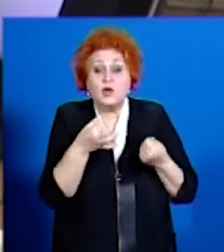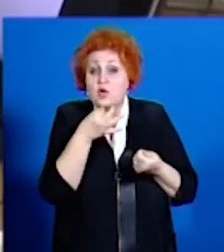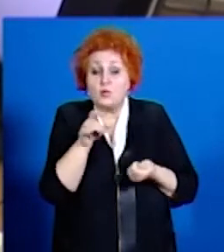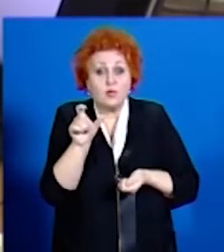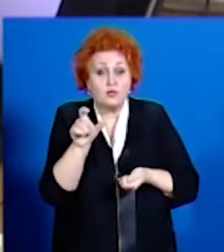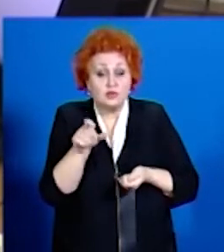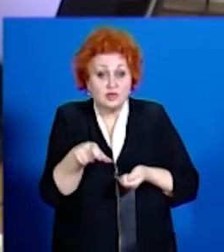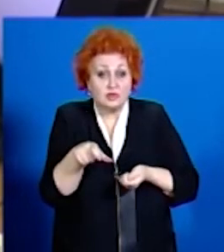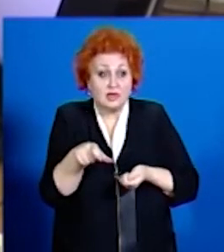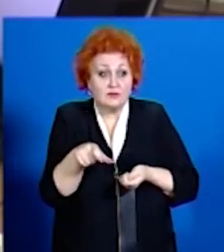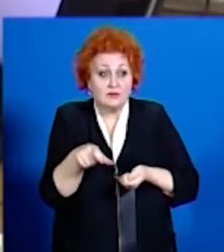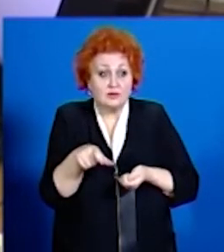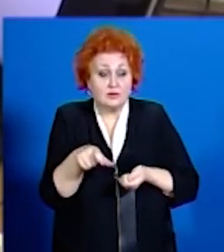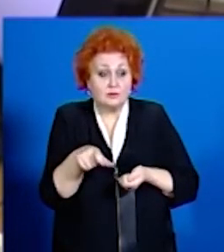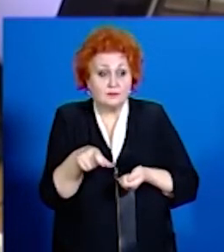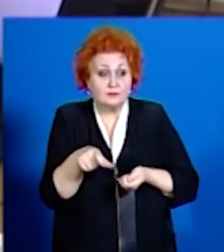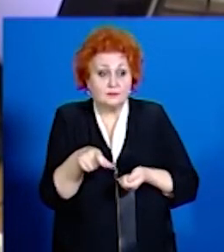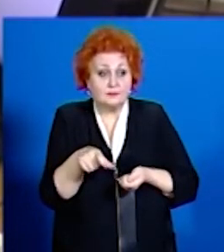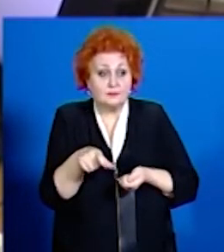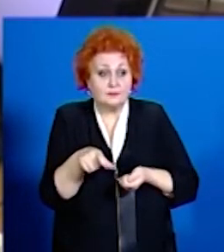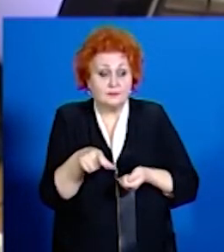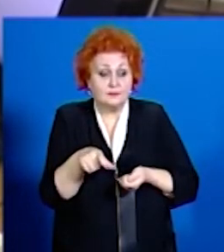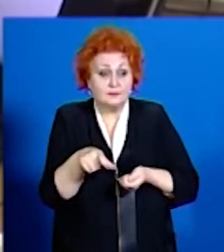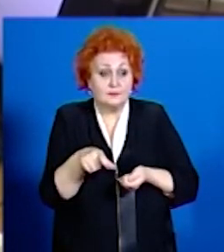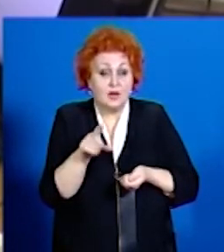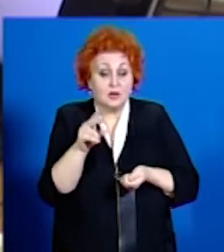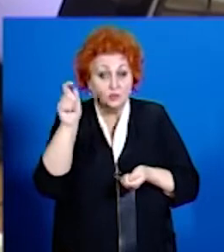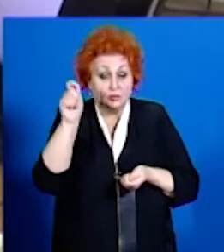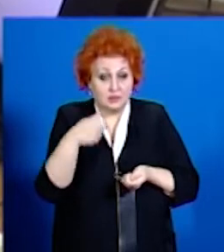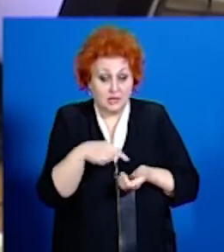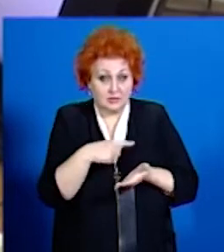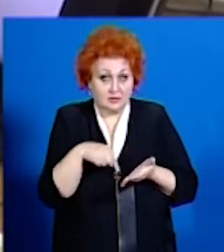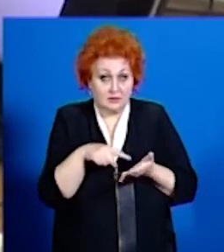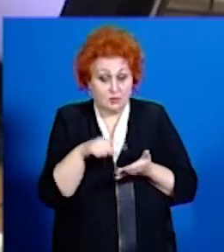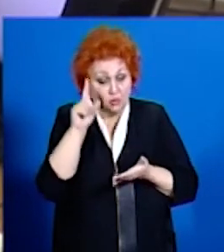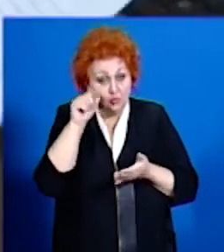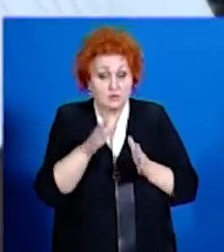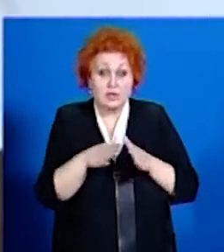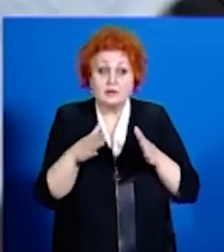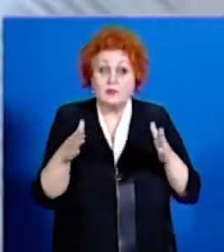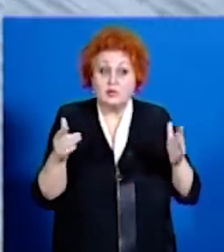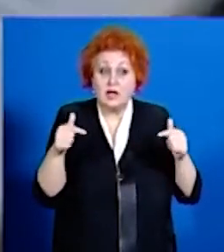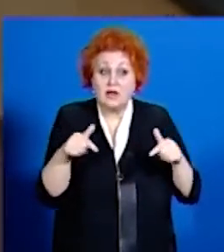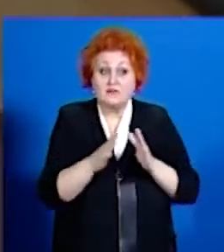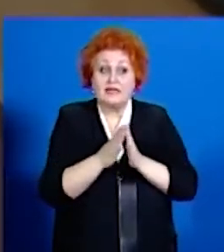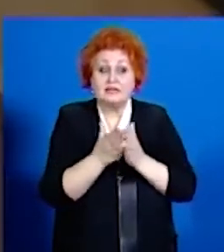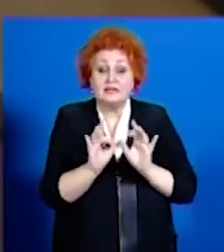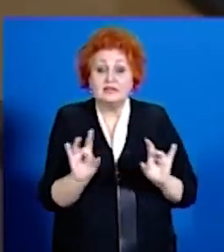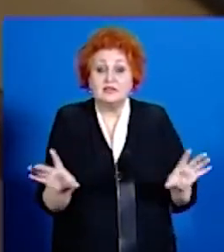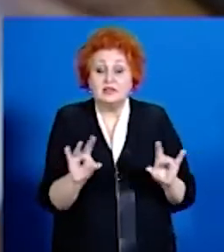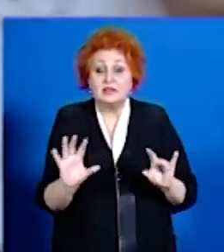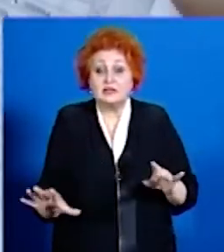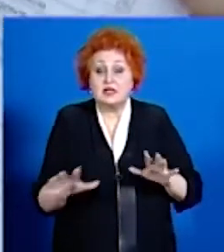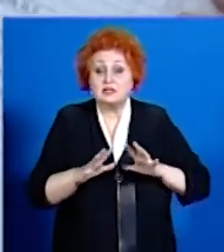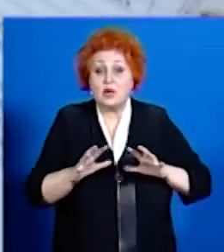любому человеку, не только зеленокумчанину, но и тому, кто приезжает в наш город, узнать побольше. В этом сборнике и рассказы о